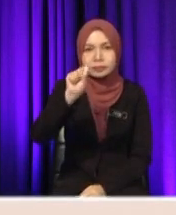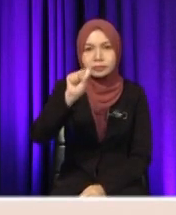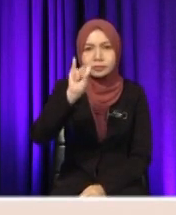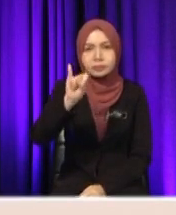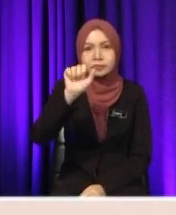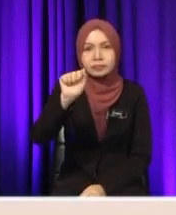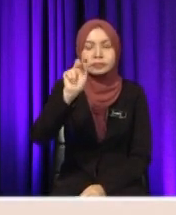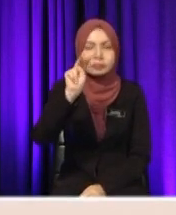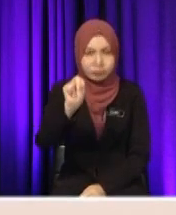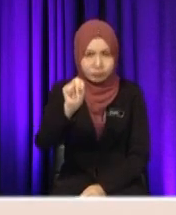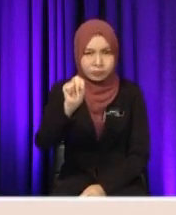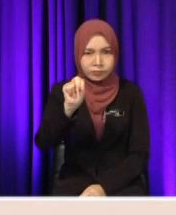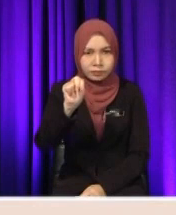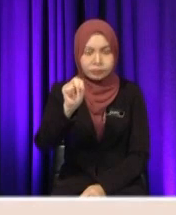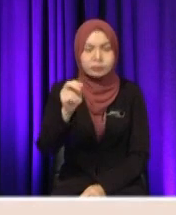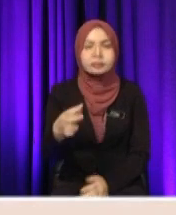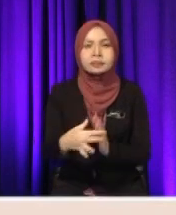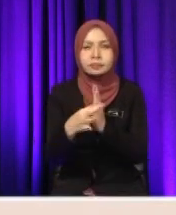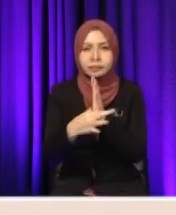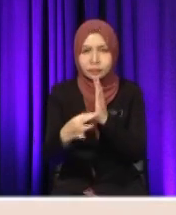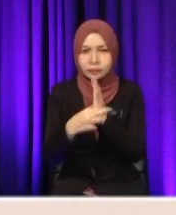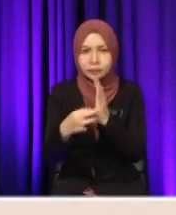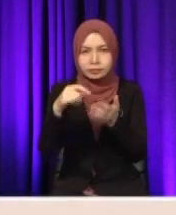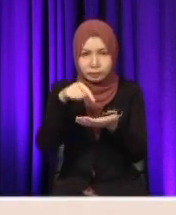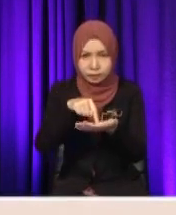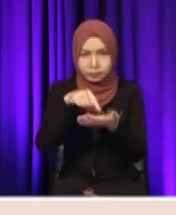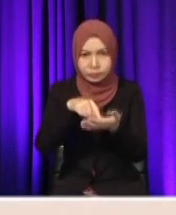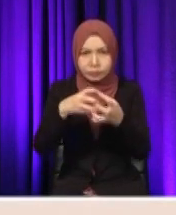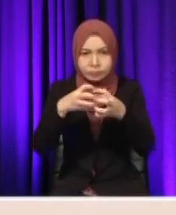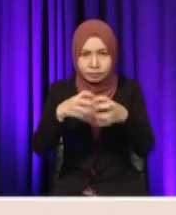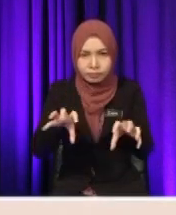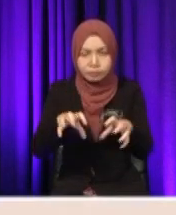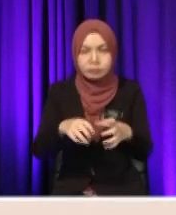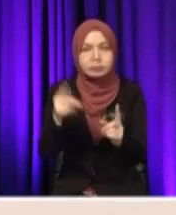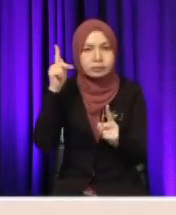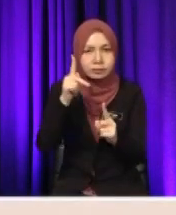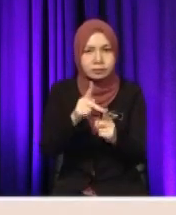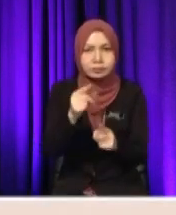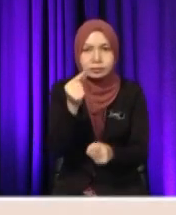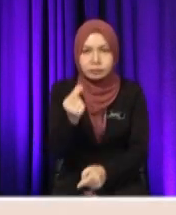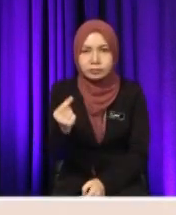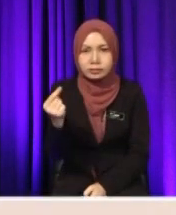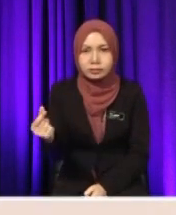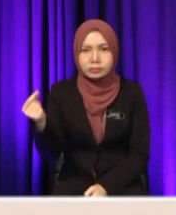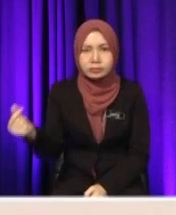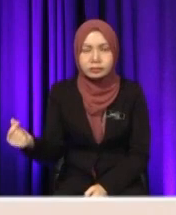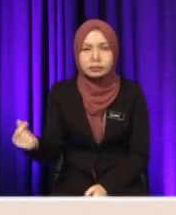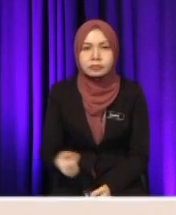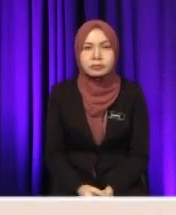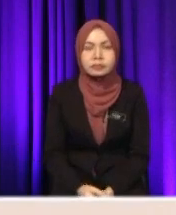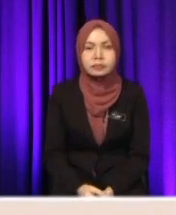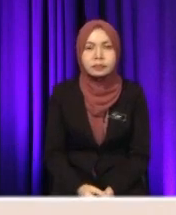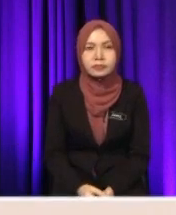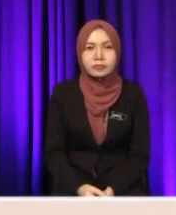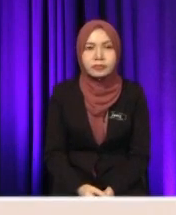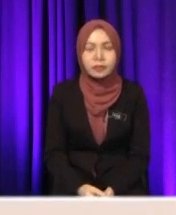dipecahkan kepada titisan-titisan minyak sawit yang lebih kecil. Okey, hal ini untuk meningkatkan jumlah luas permukaan